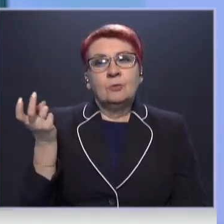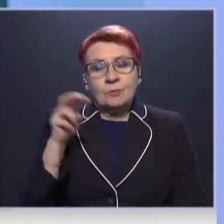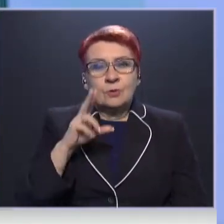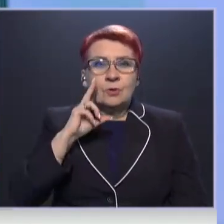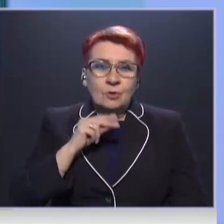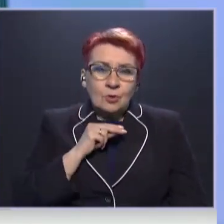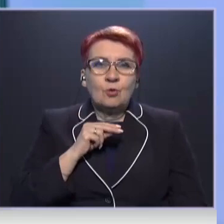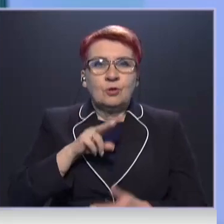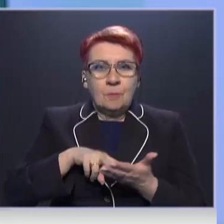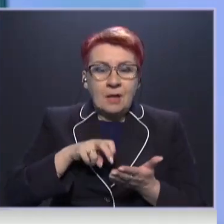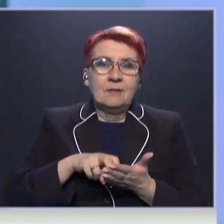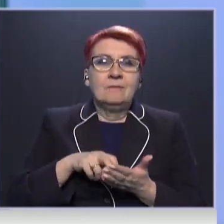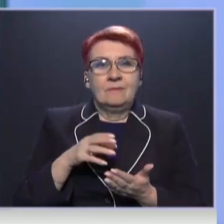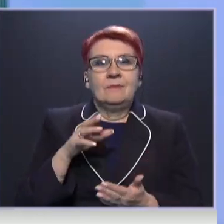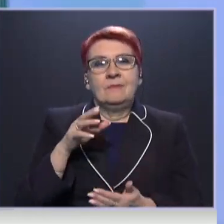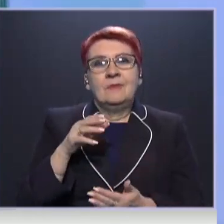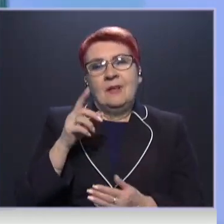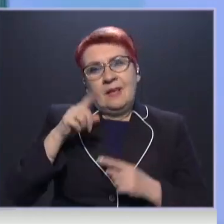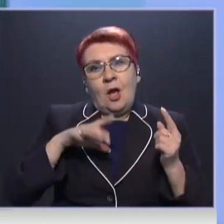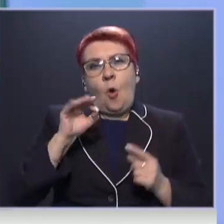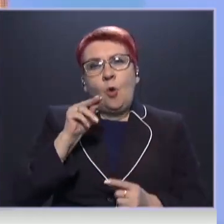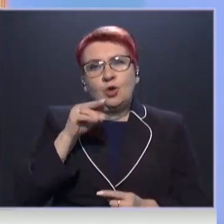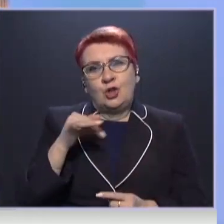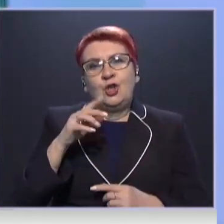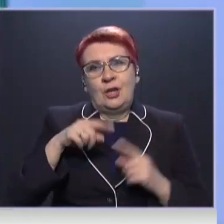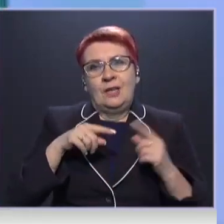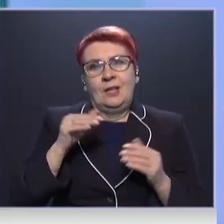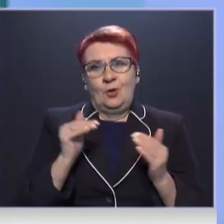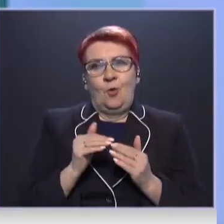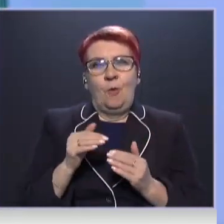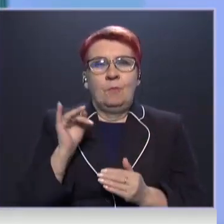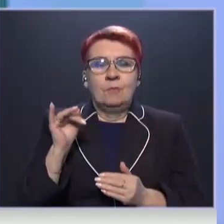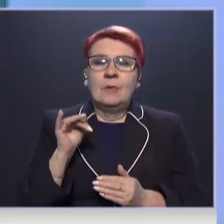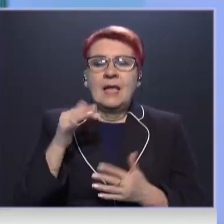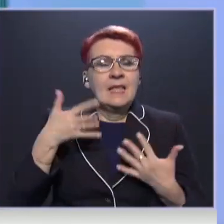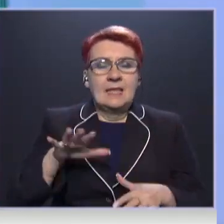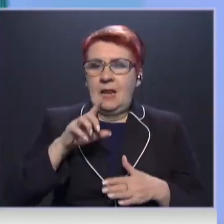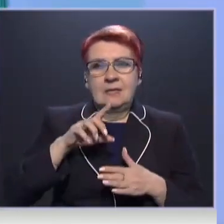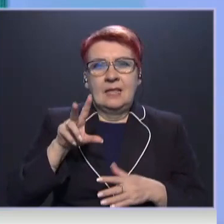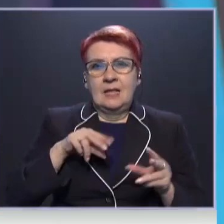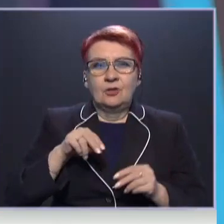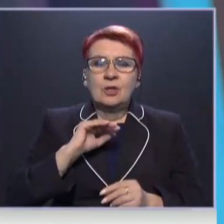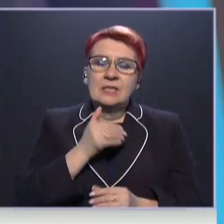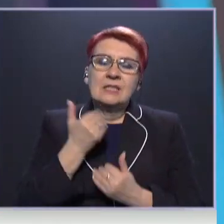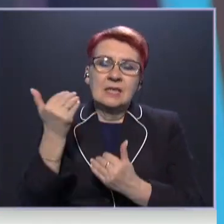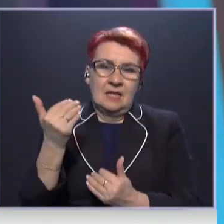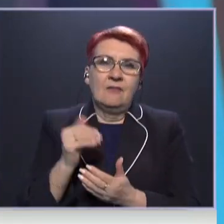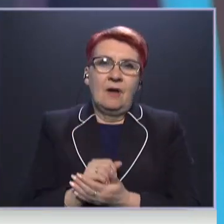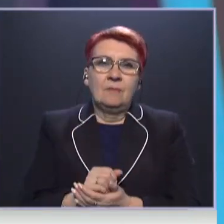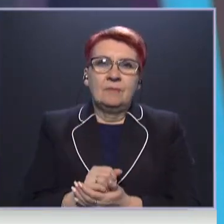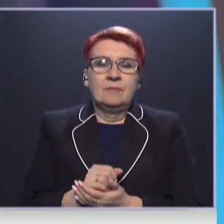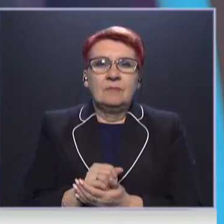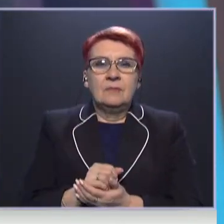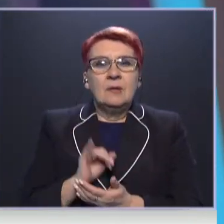покаянию, вернулся в отчий дом. Поэтому, и не терять надежду. Ой, сил вам, это очень тяжело, когда ты не знаешь,